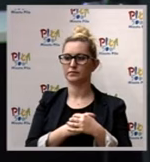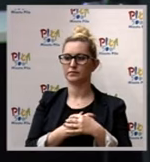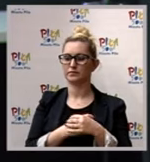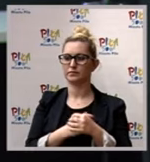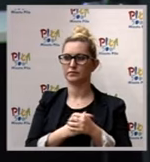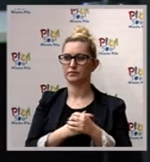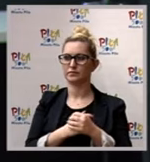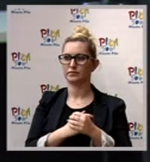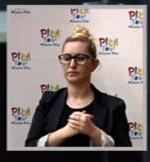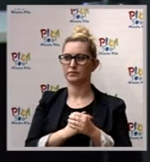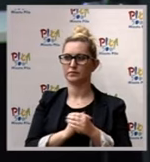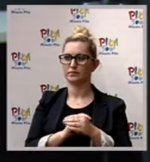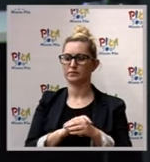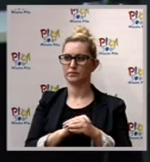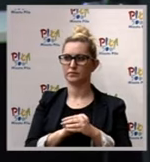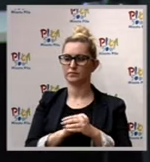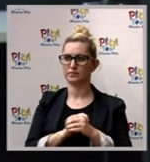kadencję